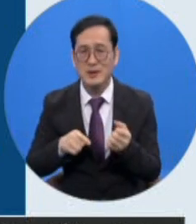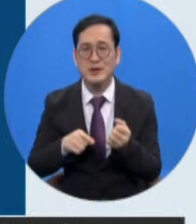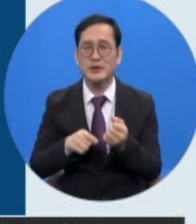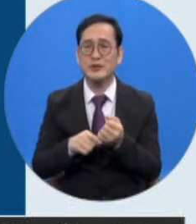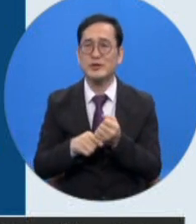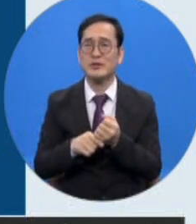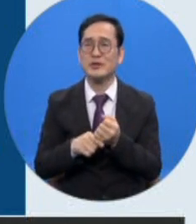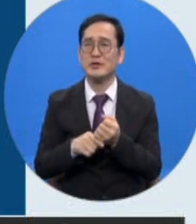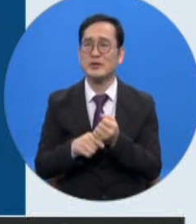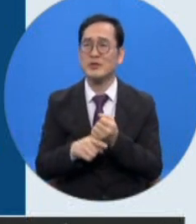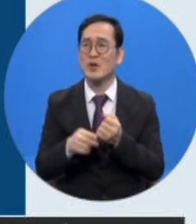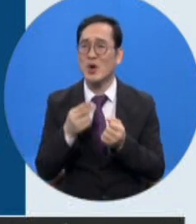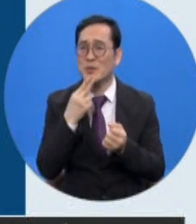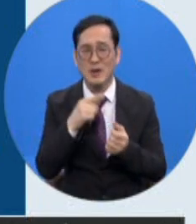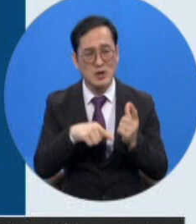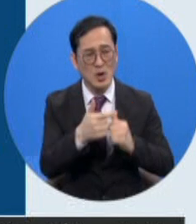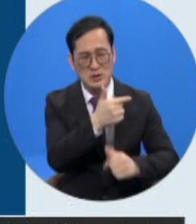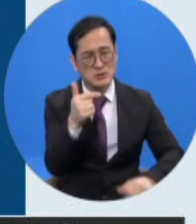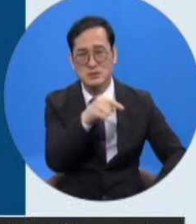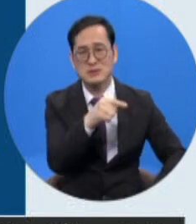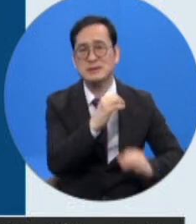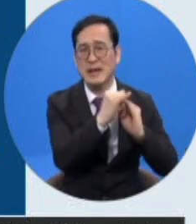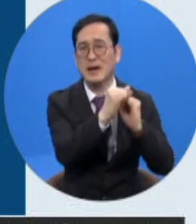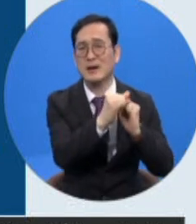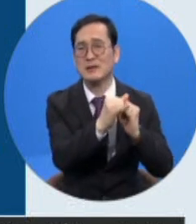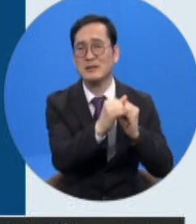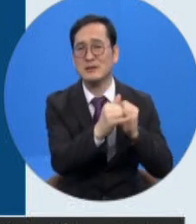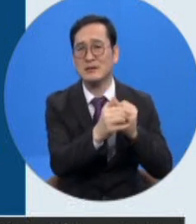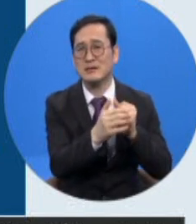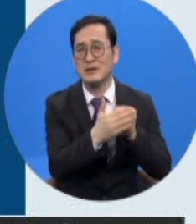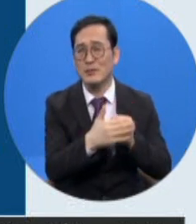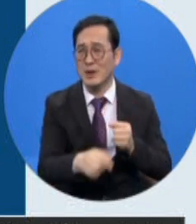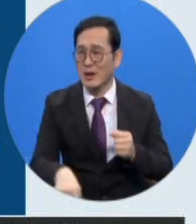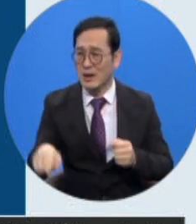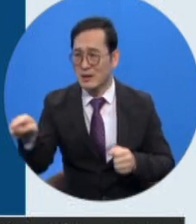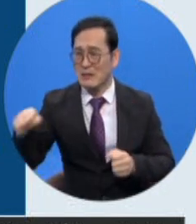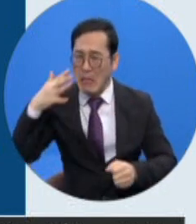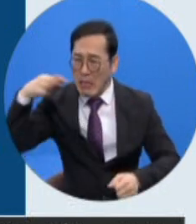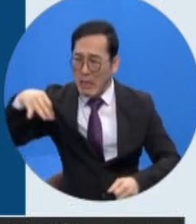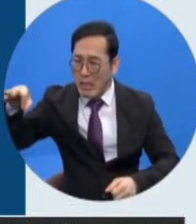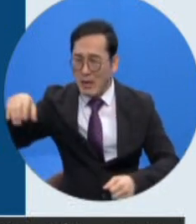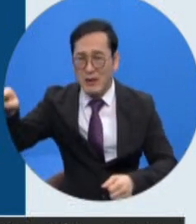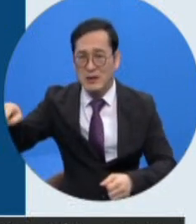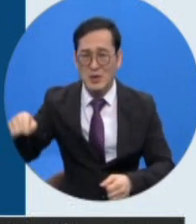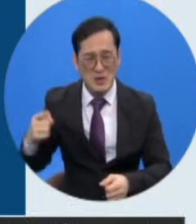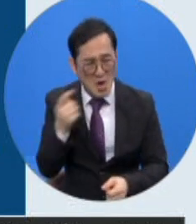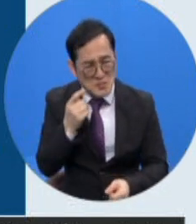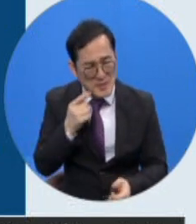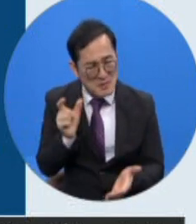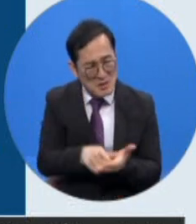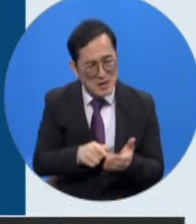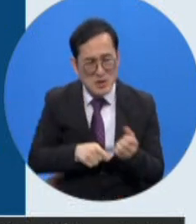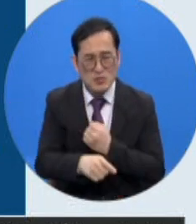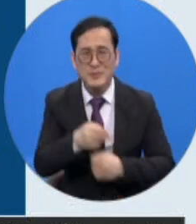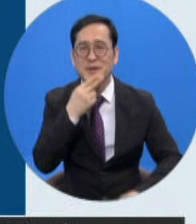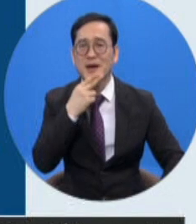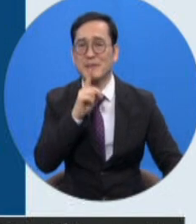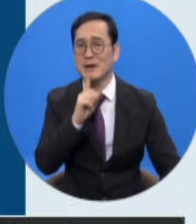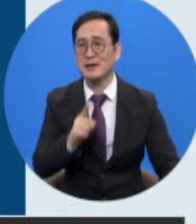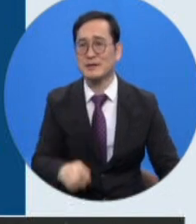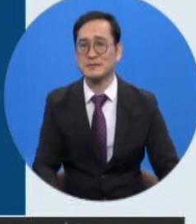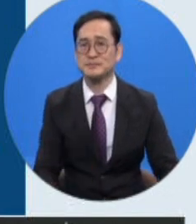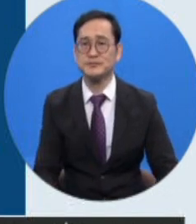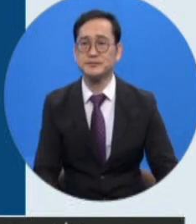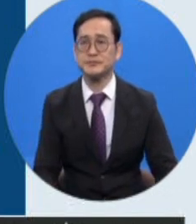해명을 했다는 겁니다. 그런데 지금 내용은 이런 거죠. 지금 글쎄요, 뭐 민주당에서는 지금까지 김건희 씨가